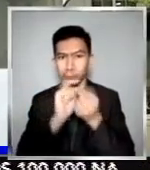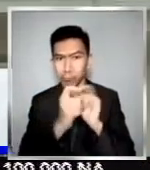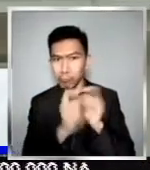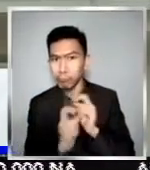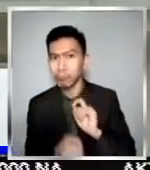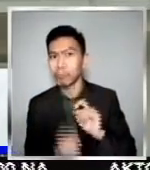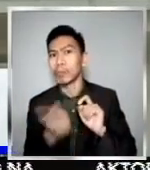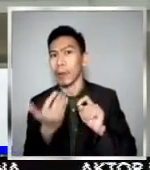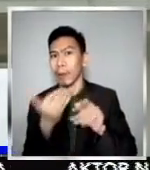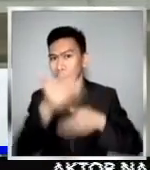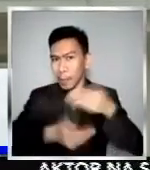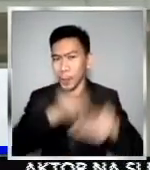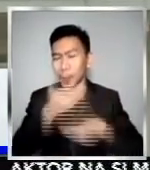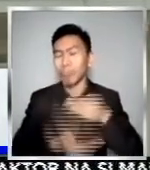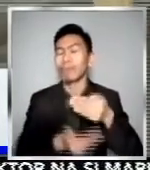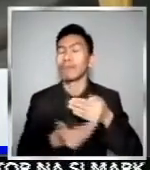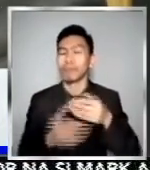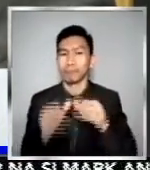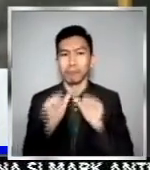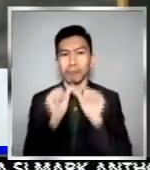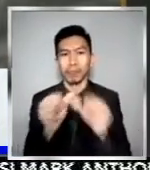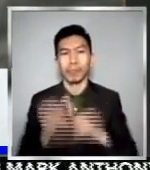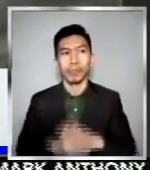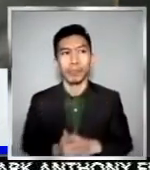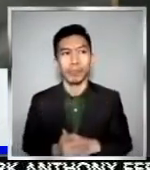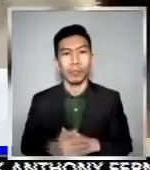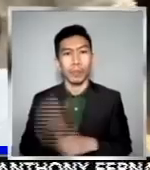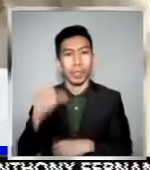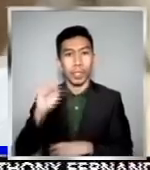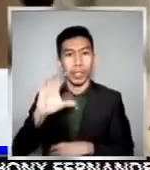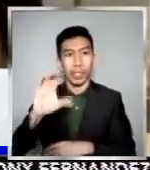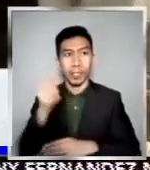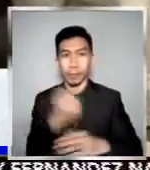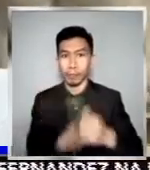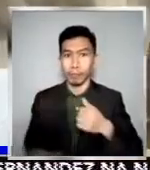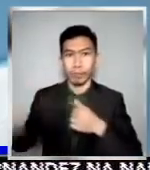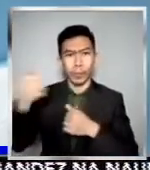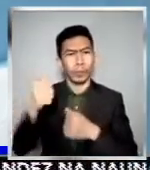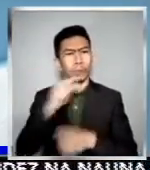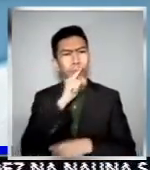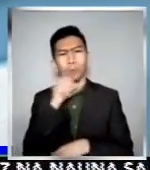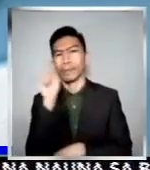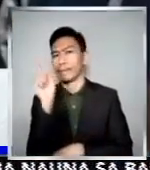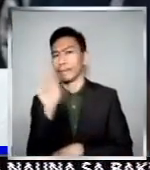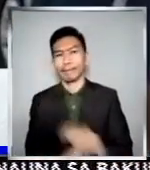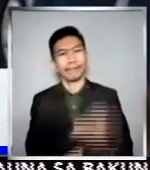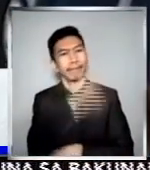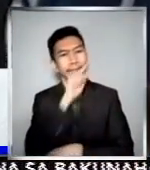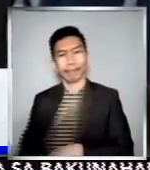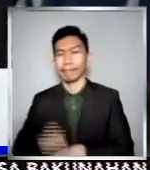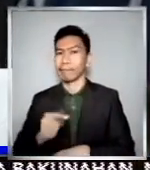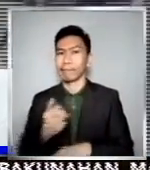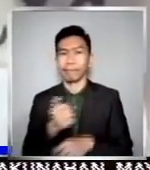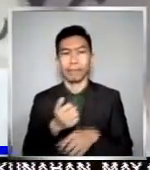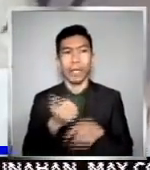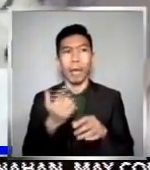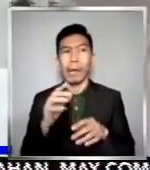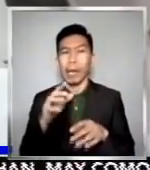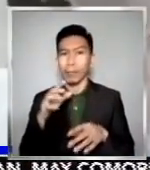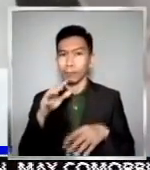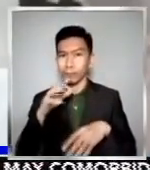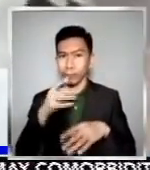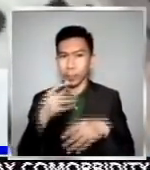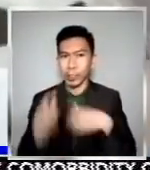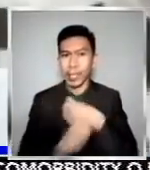1 araw, mariing kinundina ng Supreme Court sa ilalim ni Peralta ang pagpatay at pagbabanta sa mga abogado at hukom. Sa ilalim